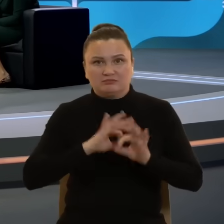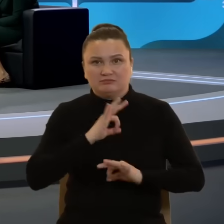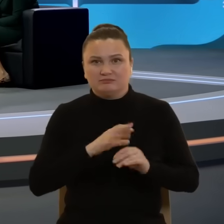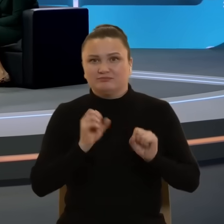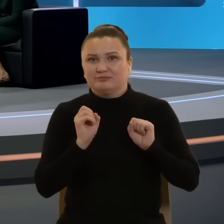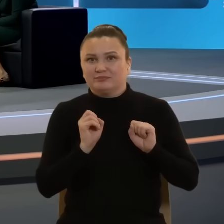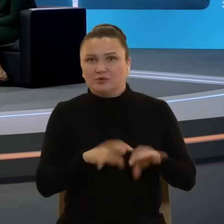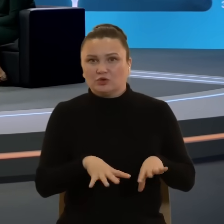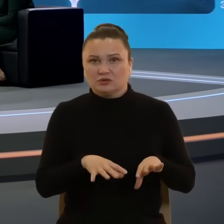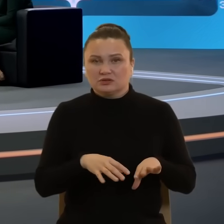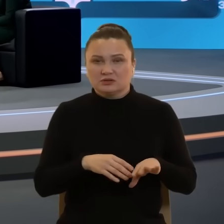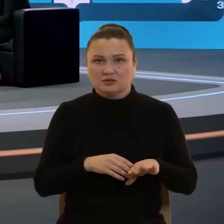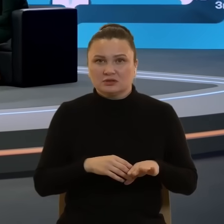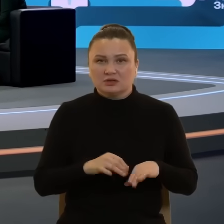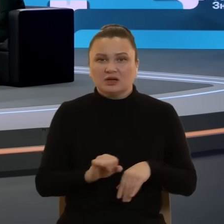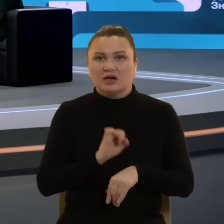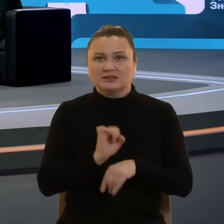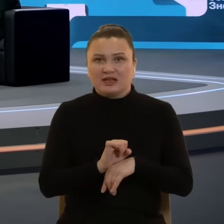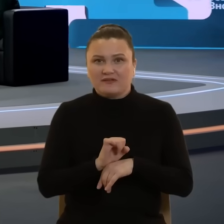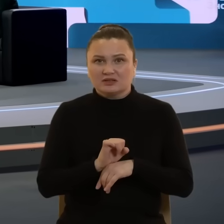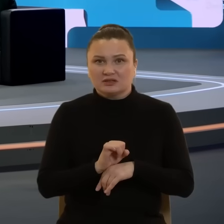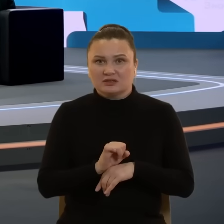понимаю, лечения, остановился на